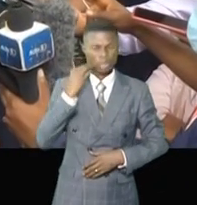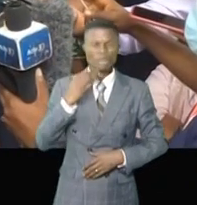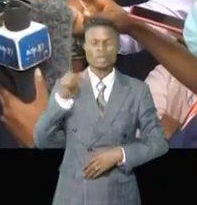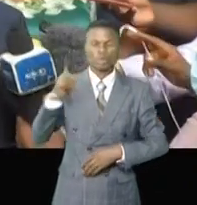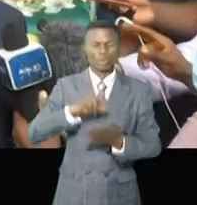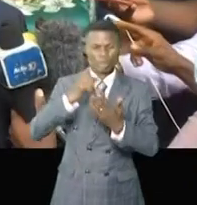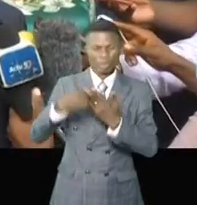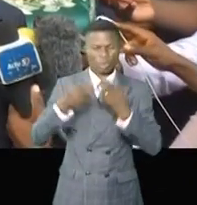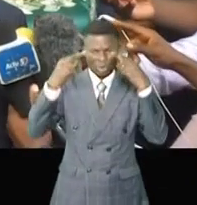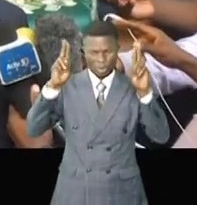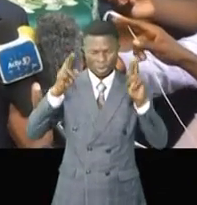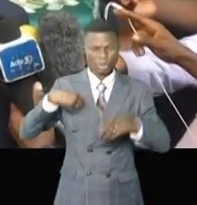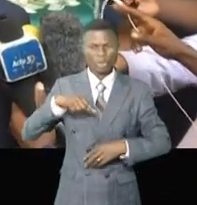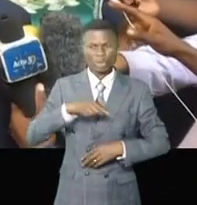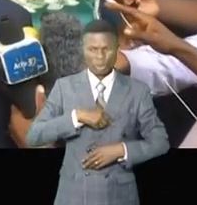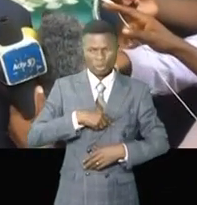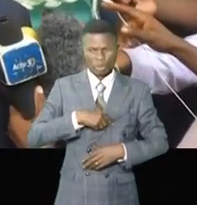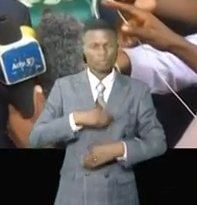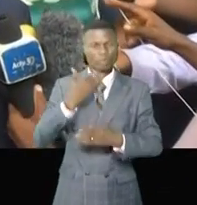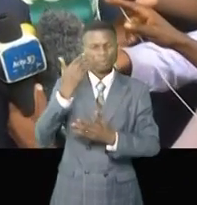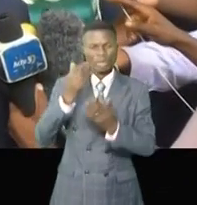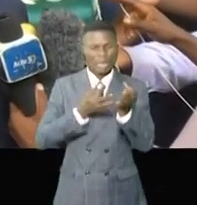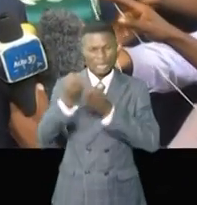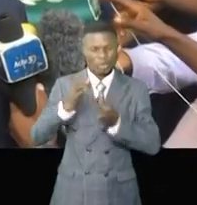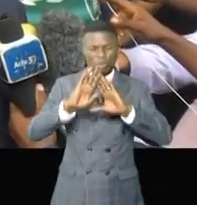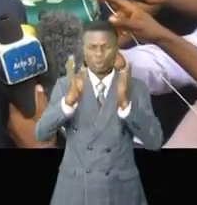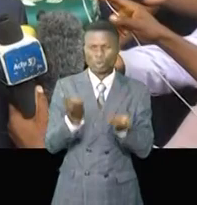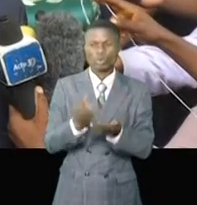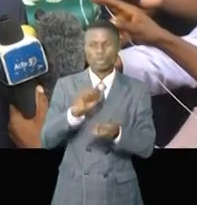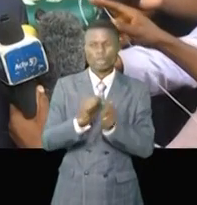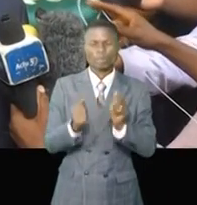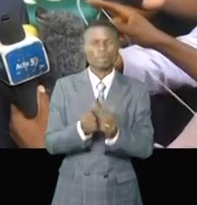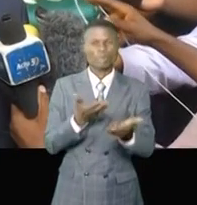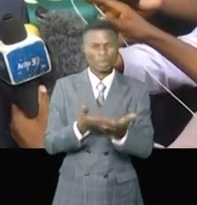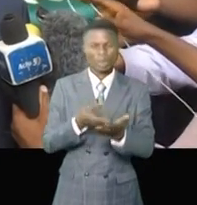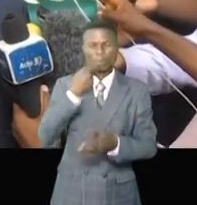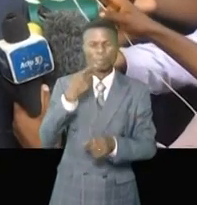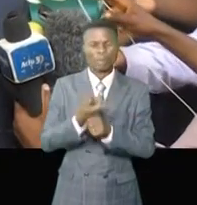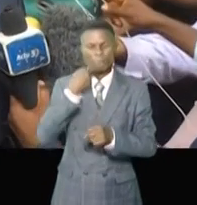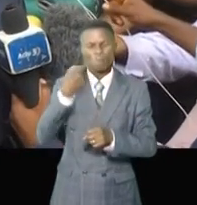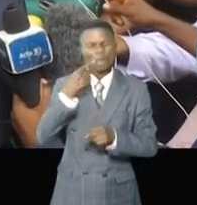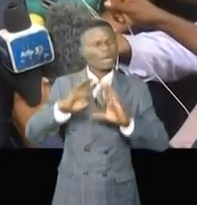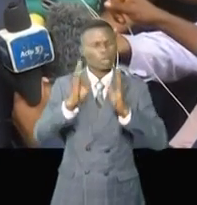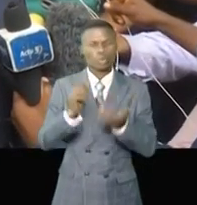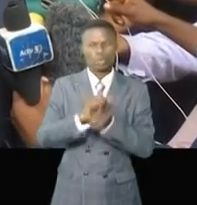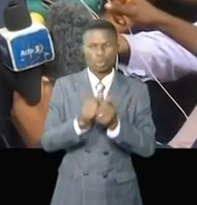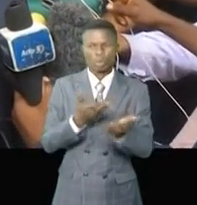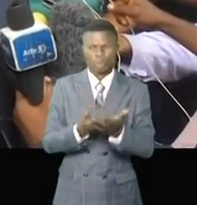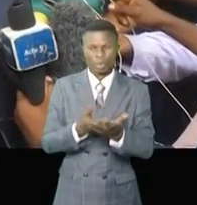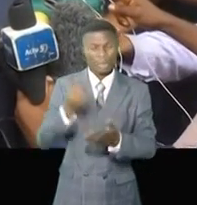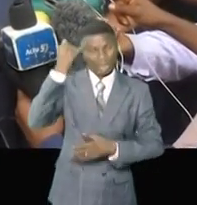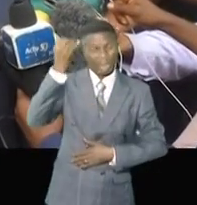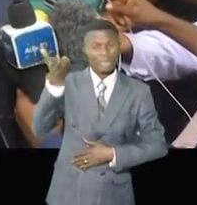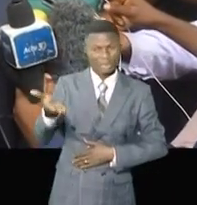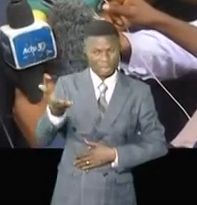son programme. Nous avons évoqué tous les problèmes, ne vous en faites pas, on a parlé de tout et de rien. Il a au moins déjà une idée